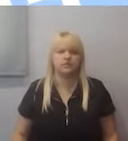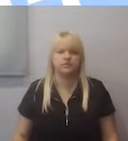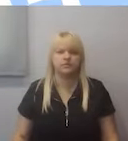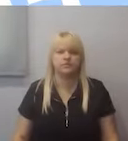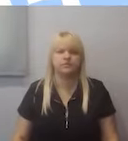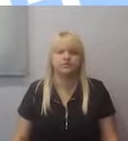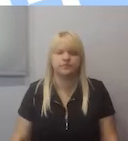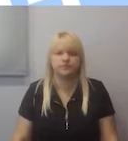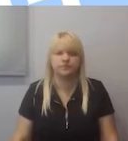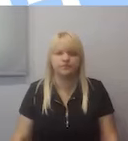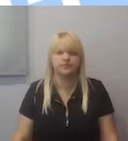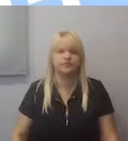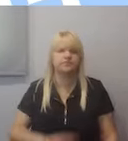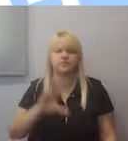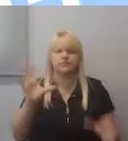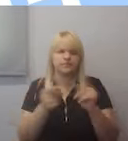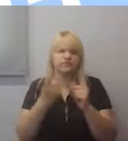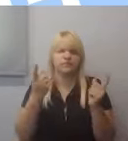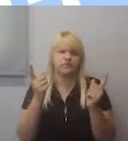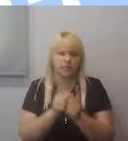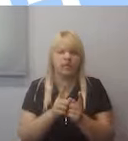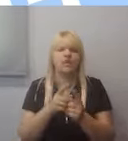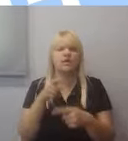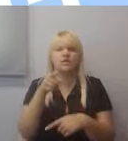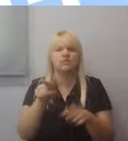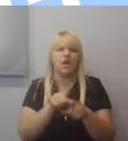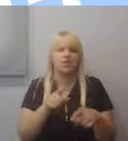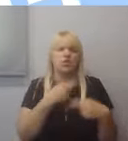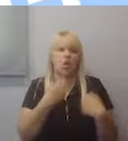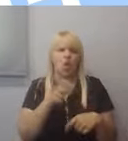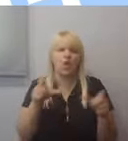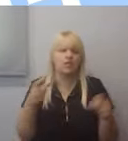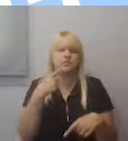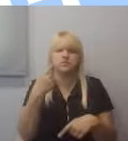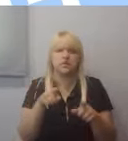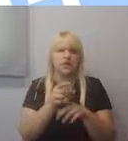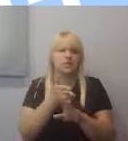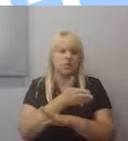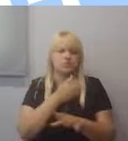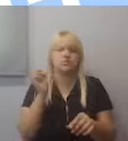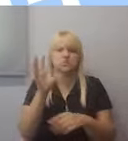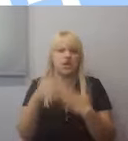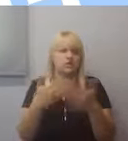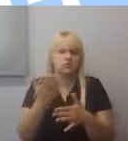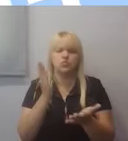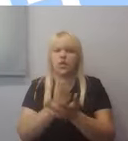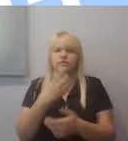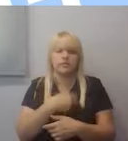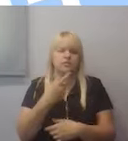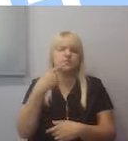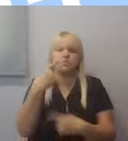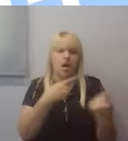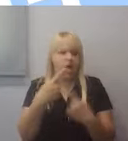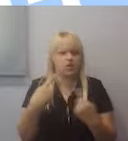pavisam īsi tas ko jau arī kolēģi minēja iepriekšējās prezentācijās viennozīmīgi ir jāpārrunā ar ģimeni un tas